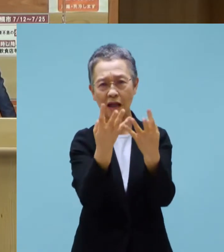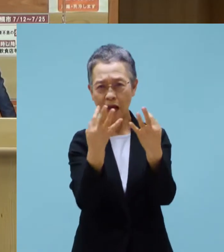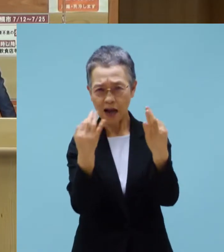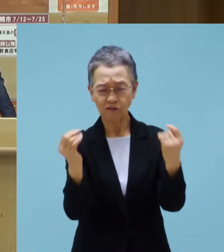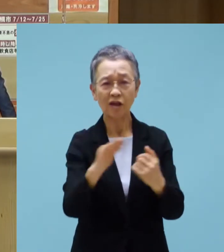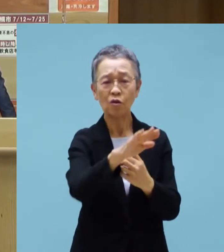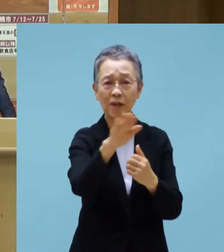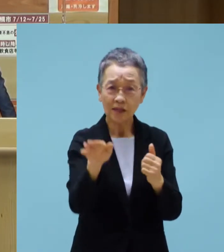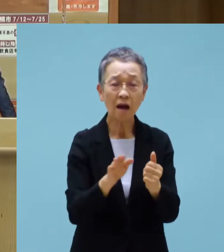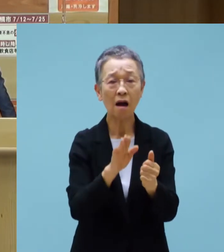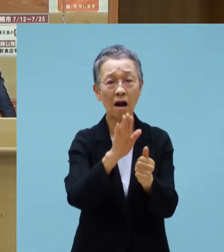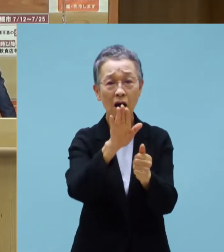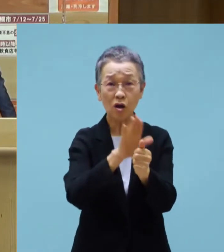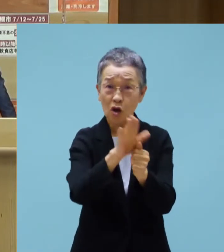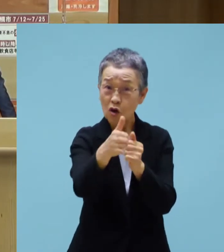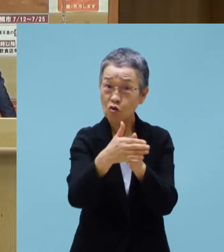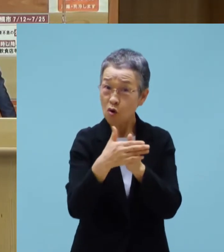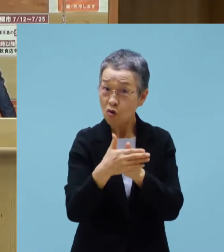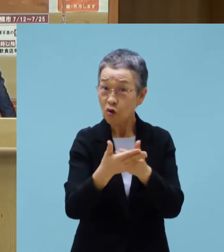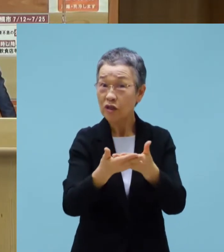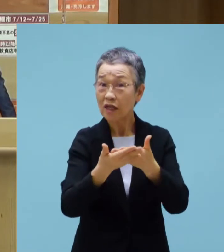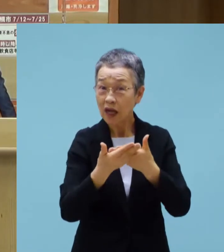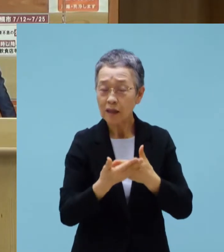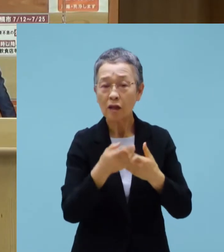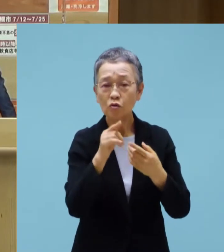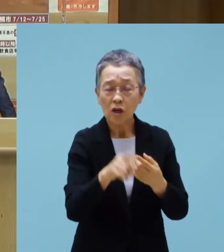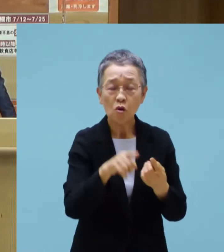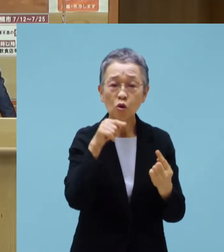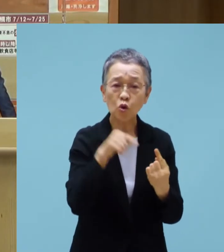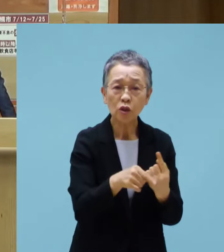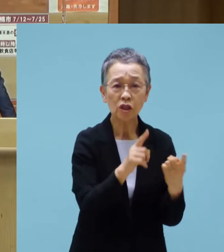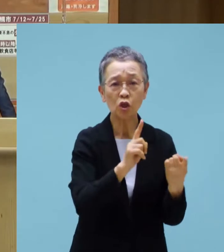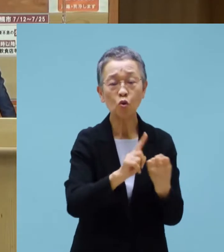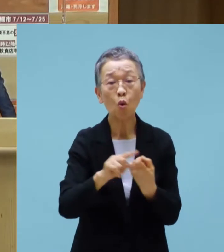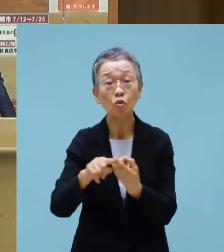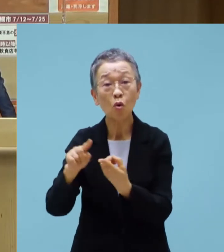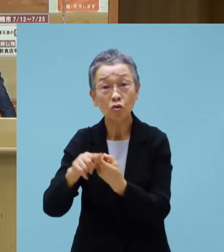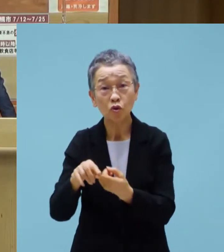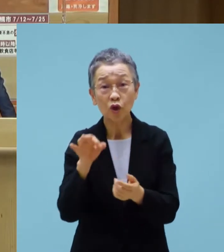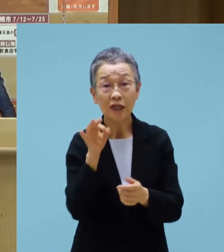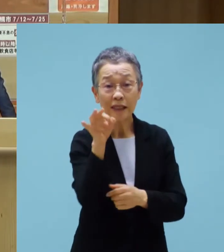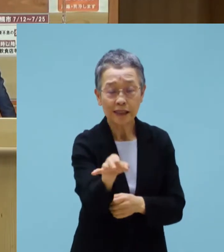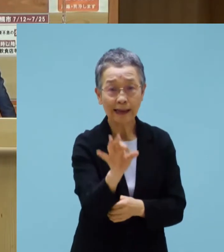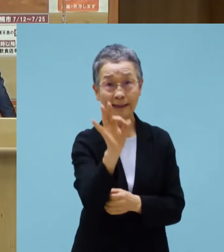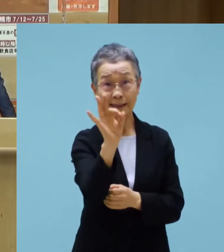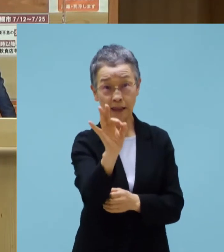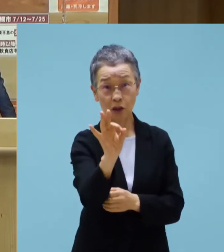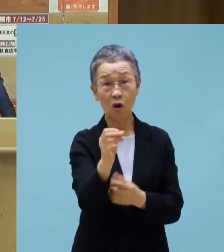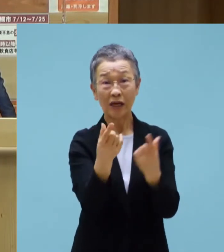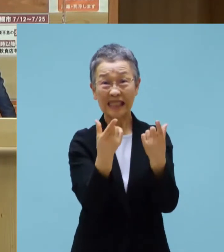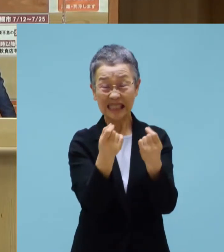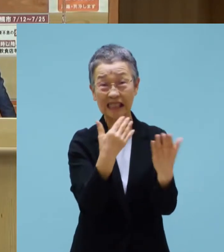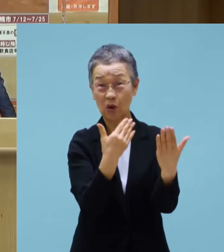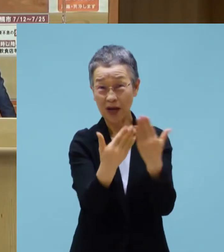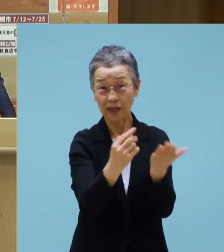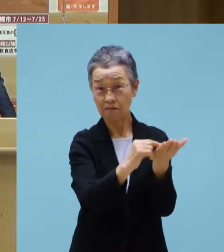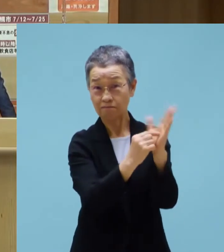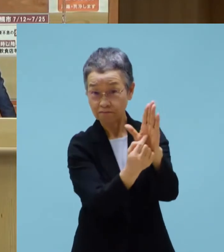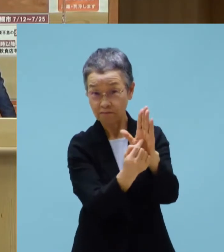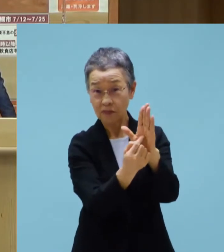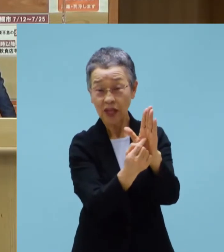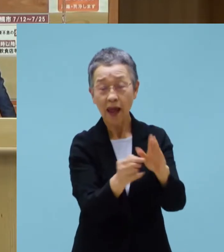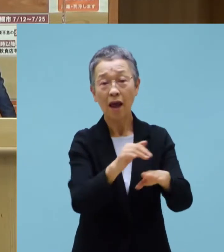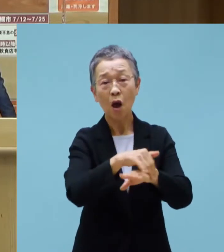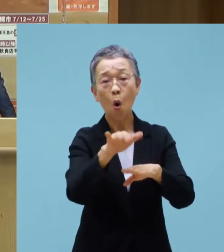して、その措置に相当する支援金をしっかり提示して対策を講じるっていうのが私は筋じゃ